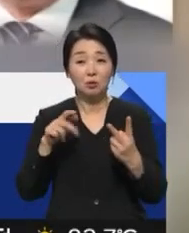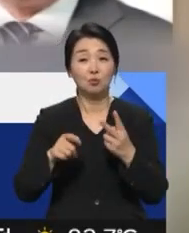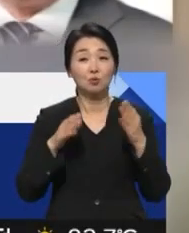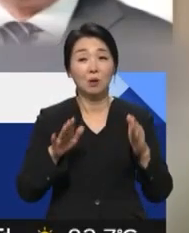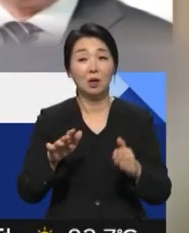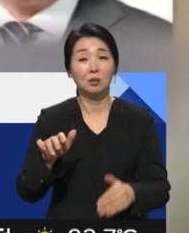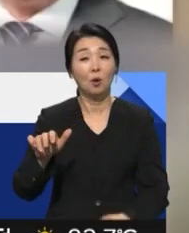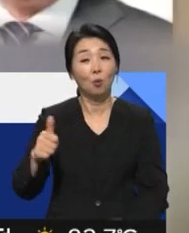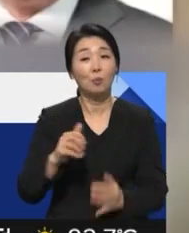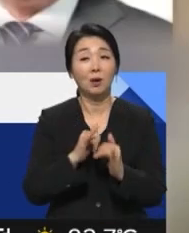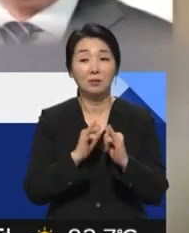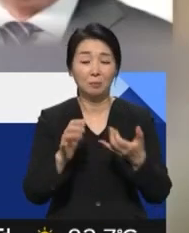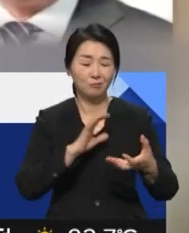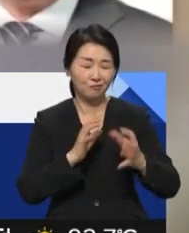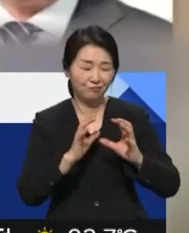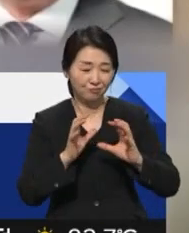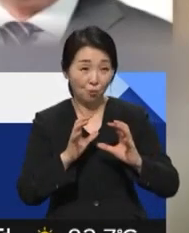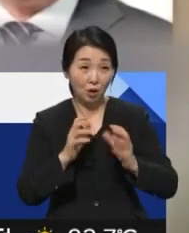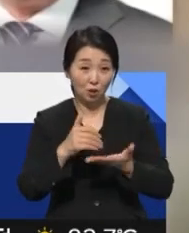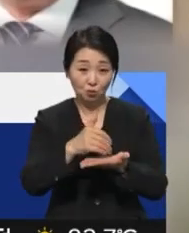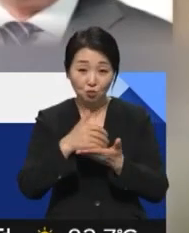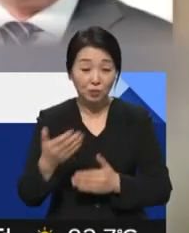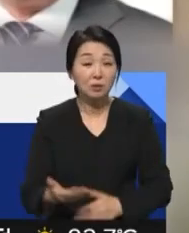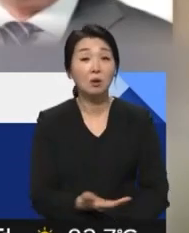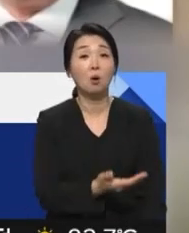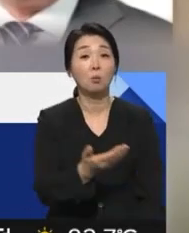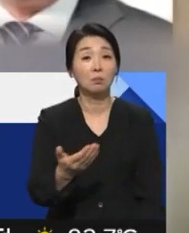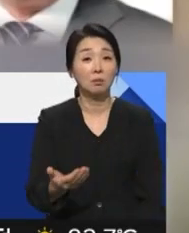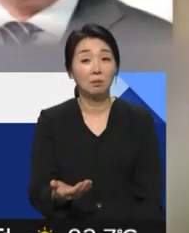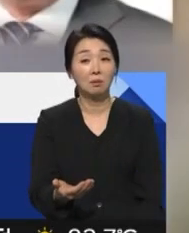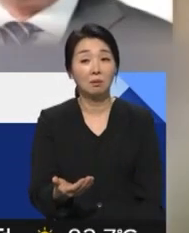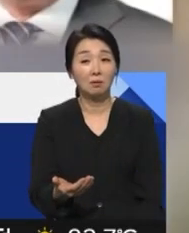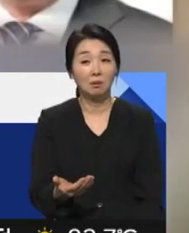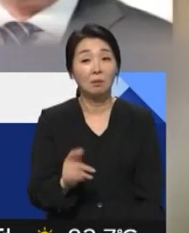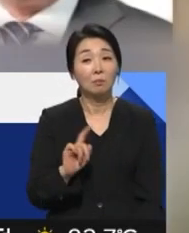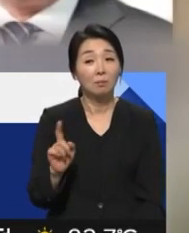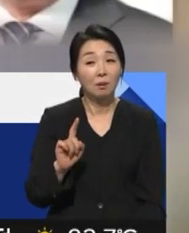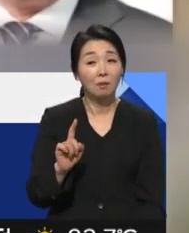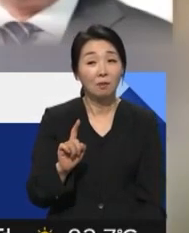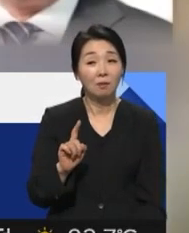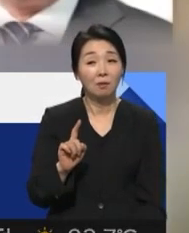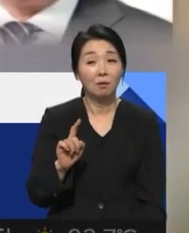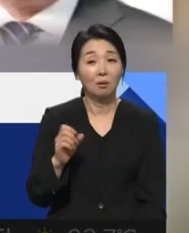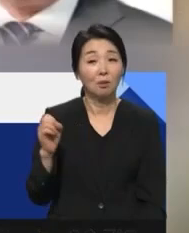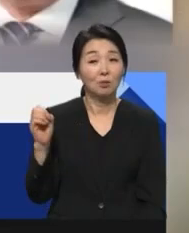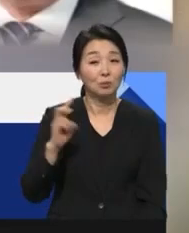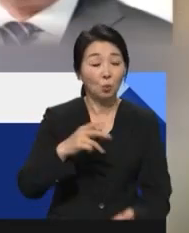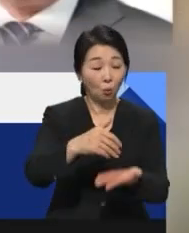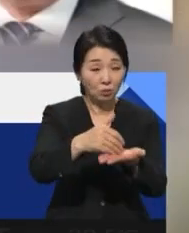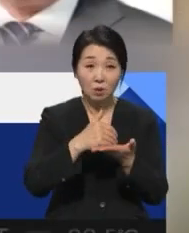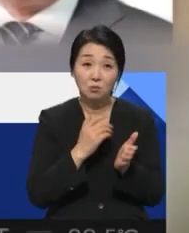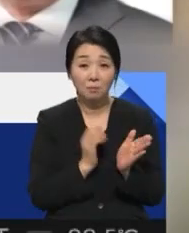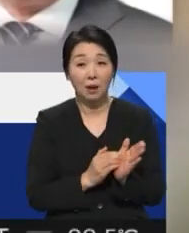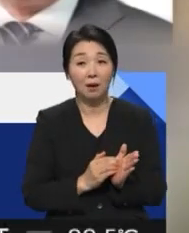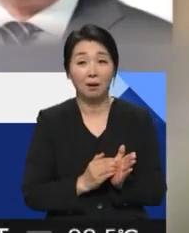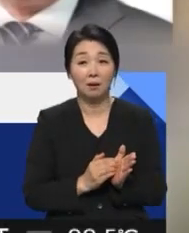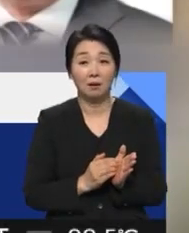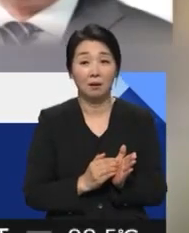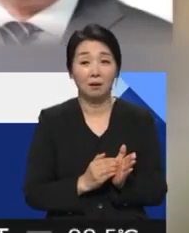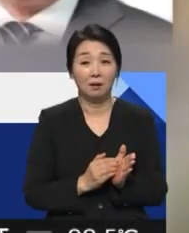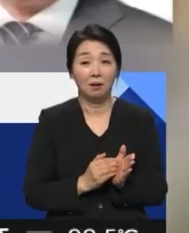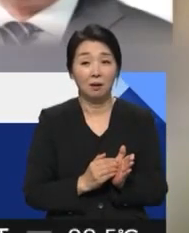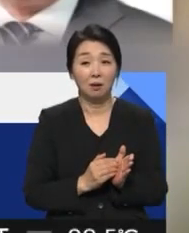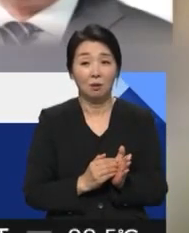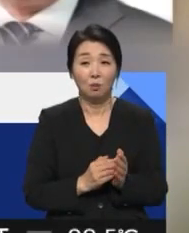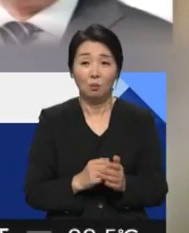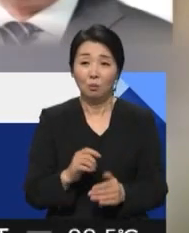500명의 공론을 모아주신 국민들이 상당히 전향적인 의견을 또 제출을 했었거든요. 그래서